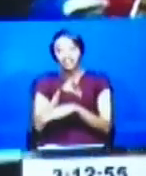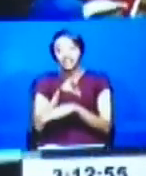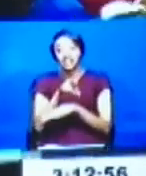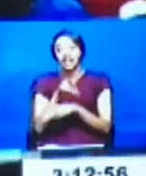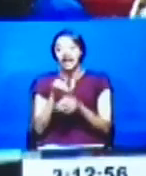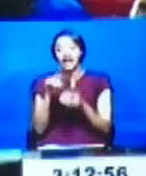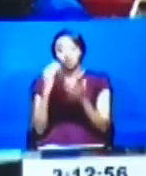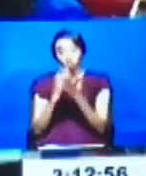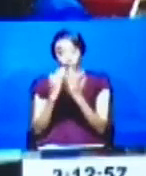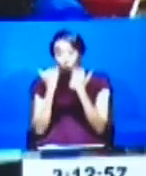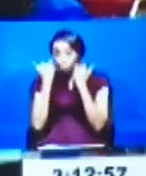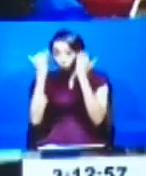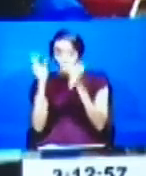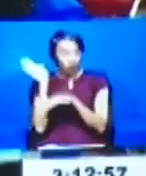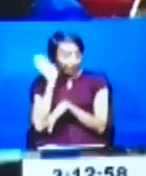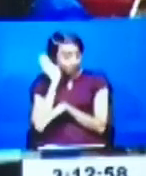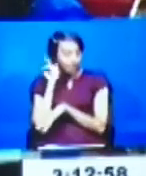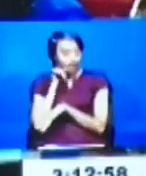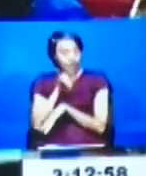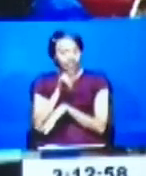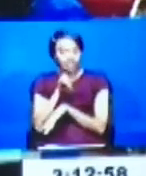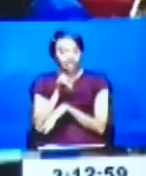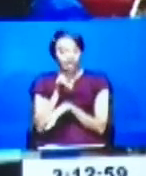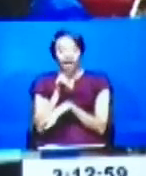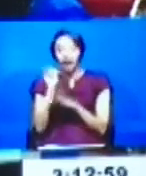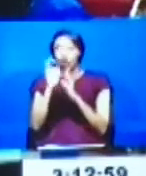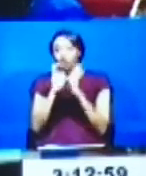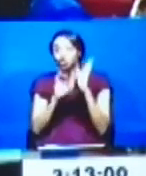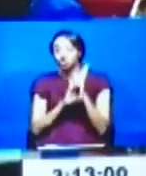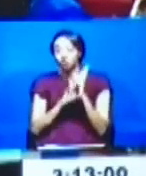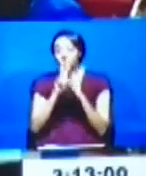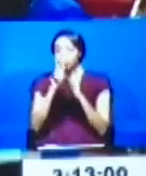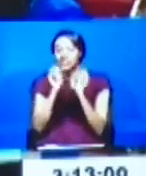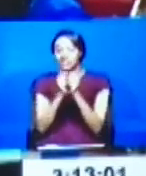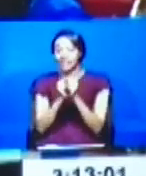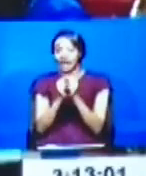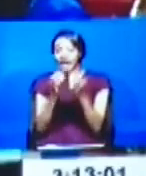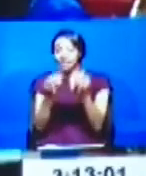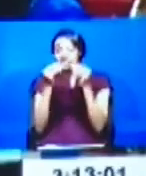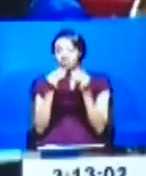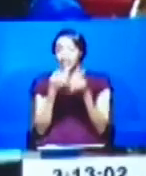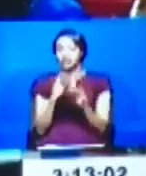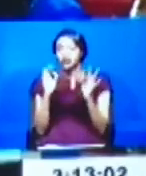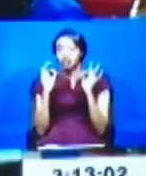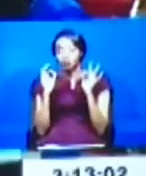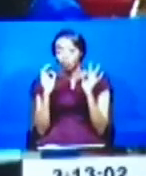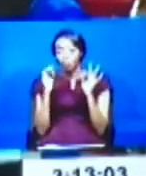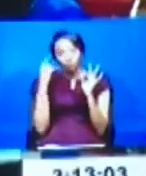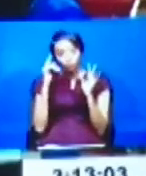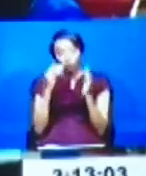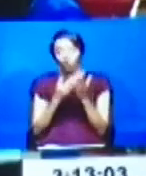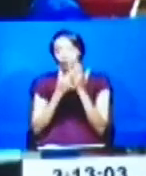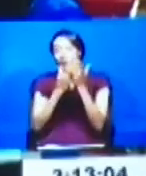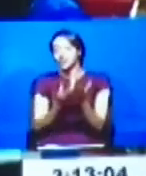process kwatu sobola okubeerawo whether tulonze 100% oba tulonze 10 ku 10 certainly